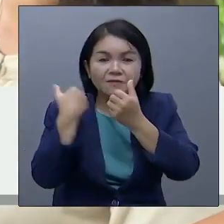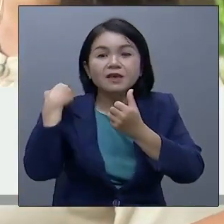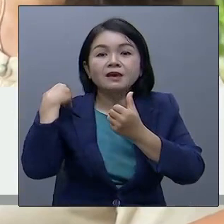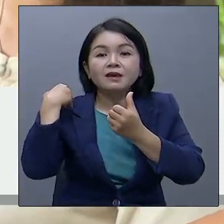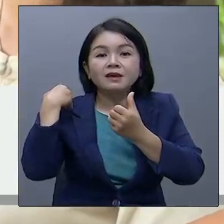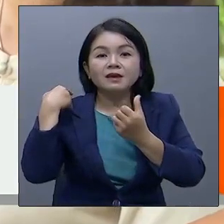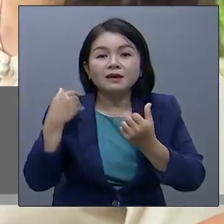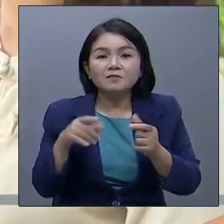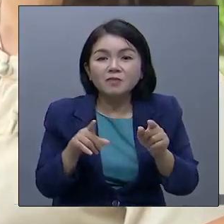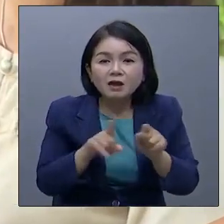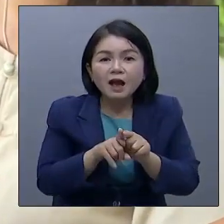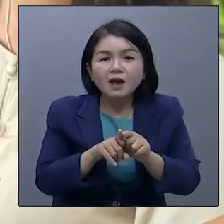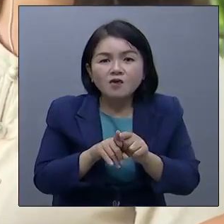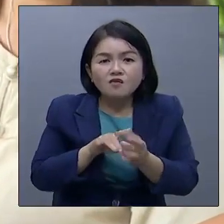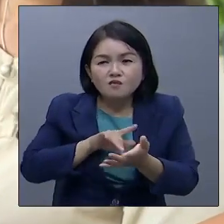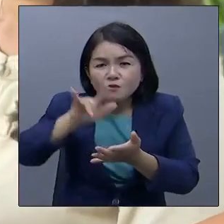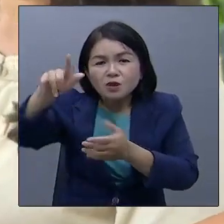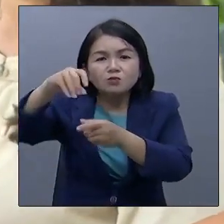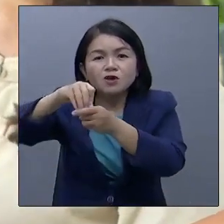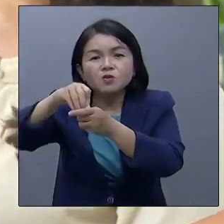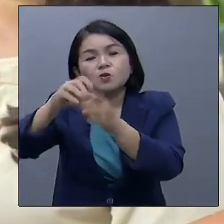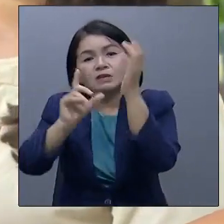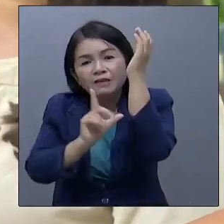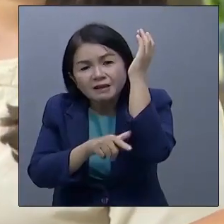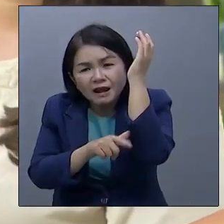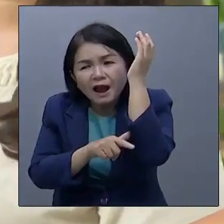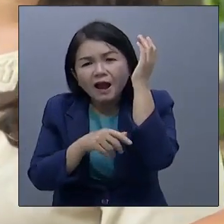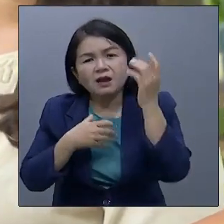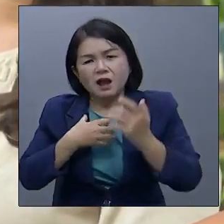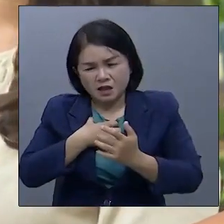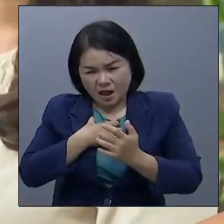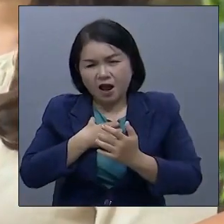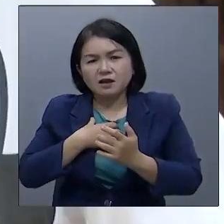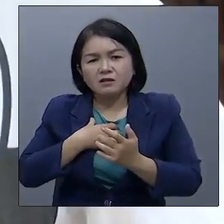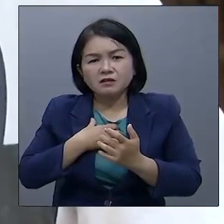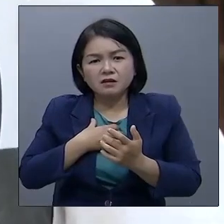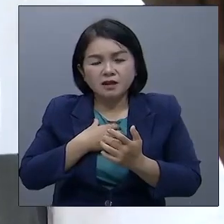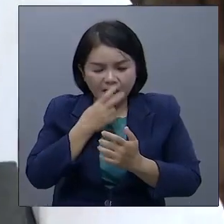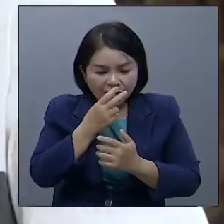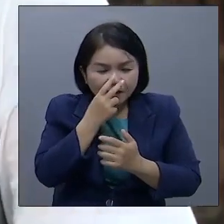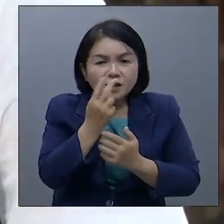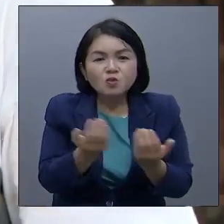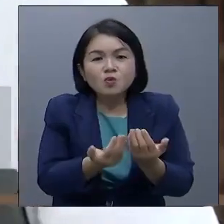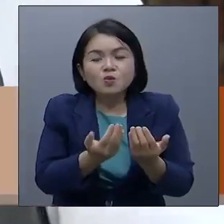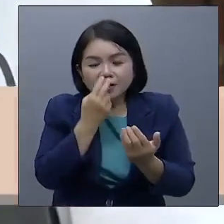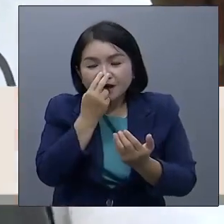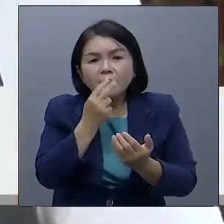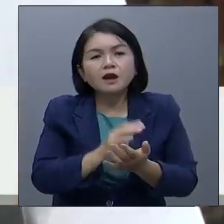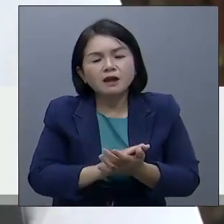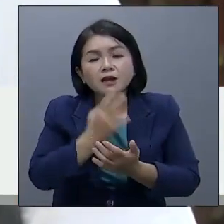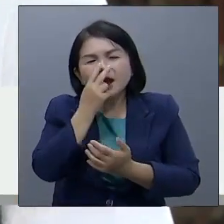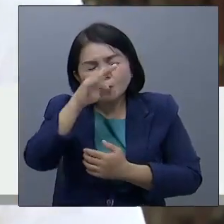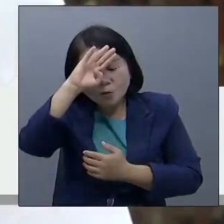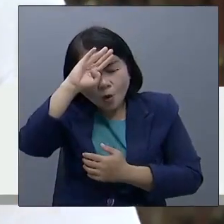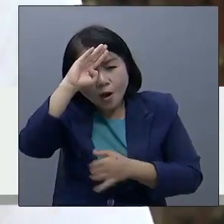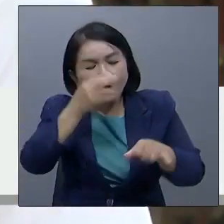คือเปิ้นไปอยู่ปุ้นเมินแล้วอยากให้เปิ้นมาคือออนได้เห็นน่ะค่ะ ก็เห็นเขาป่วยเนาะก็คือแบ